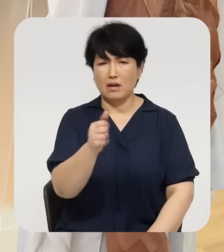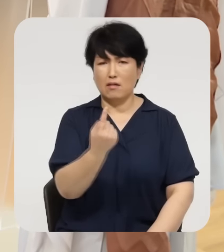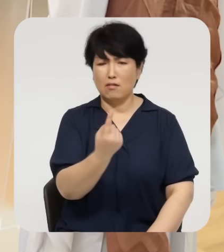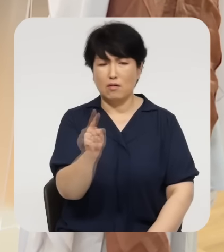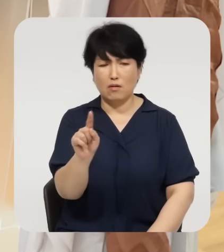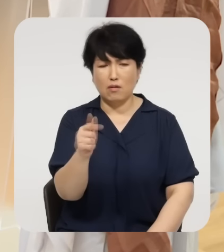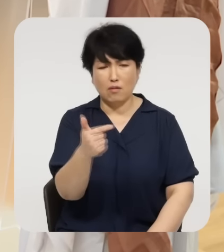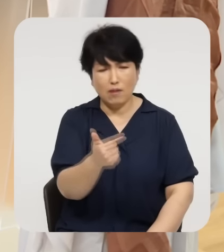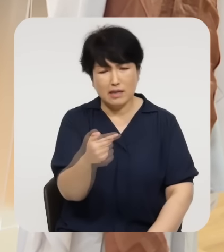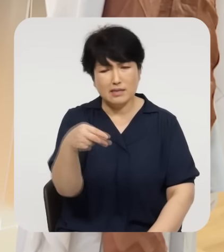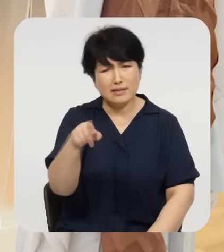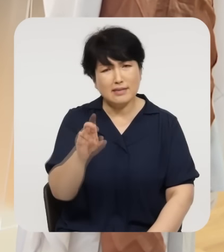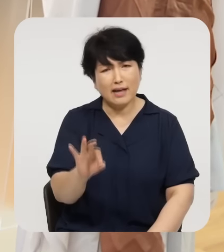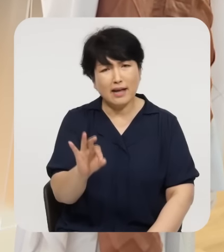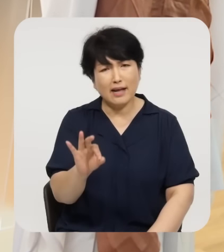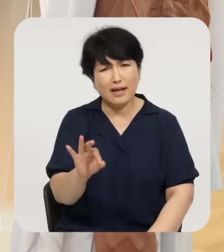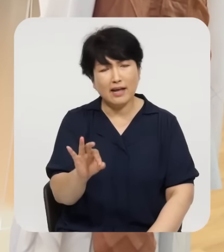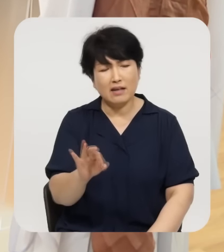한 생이 가는 거는